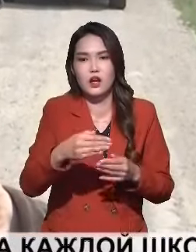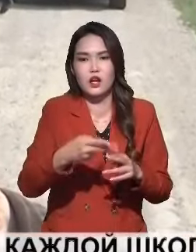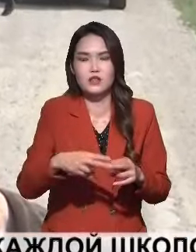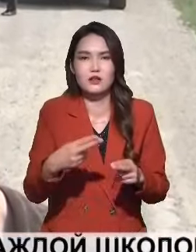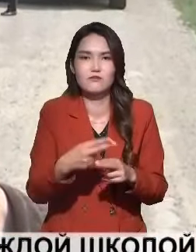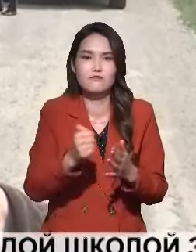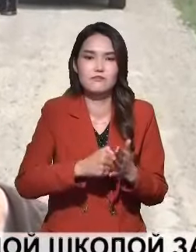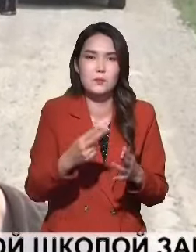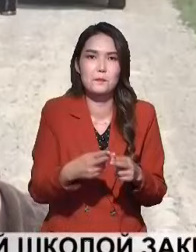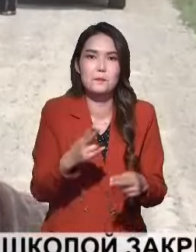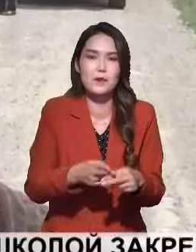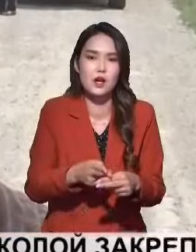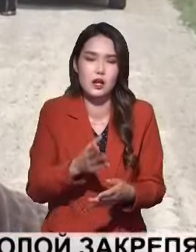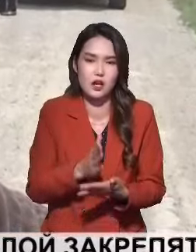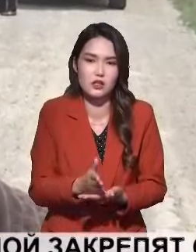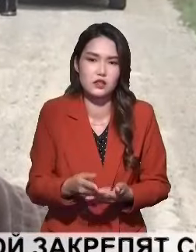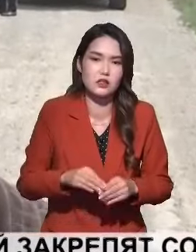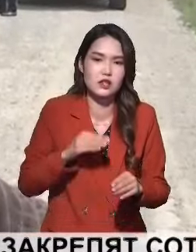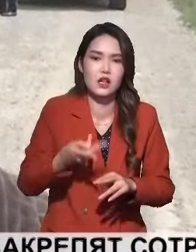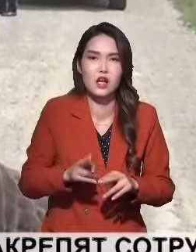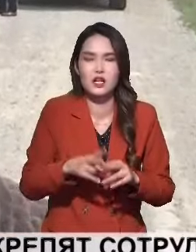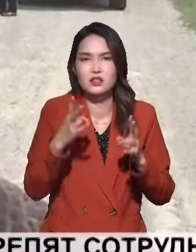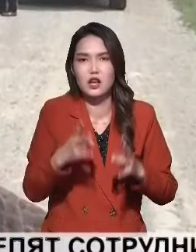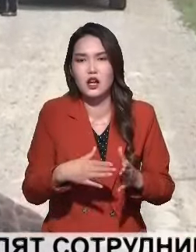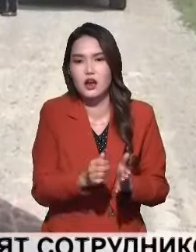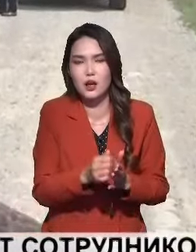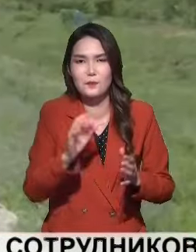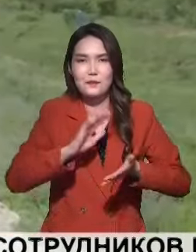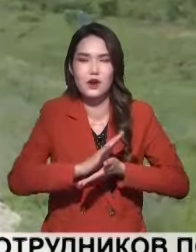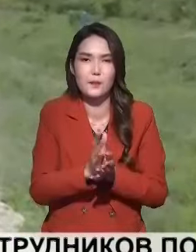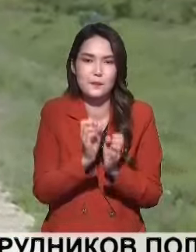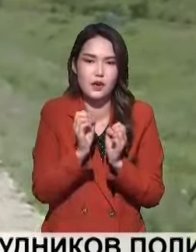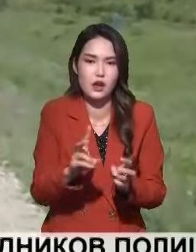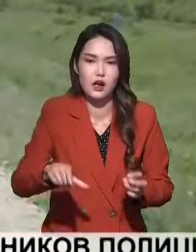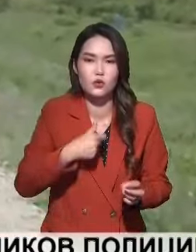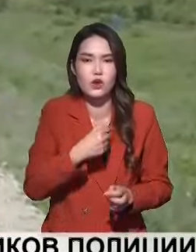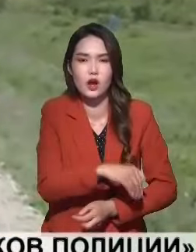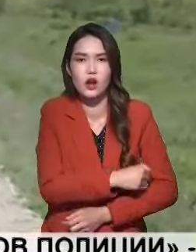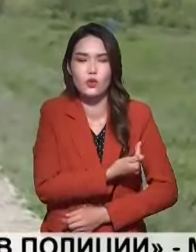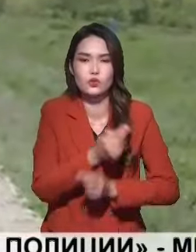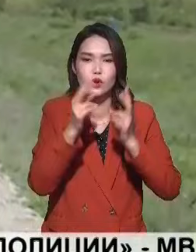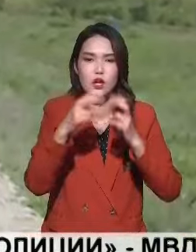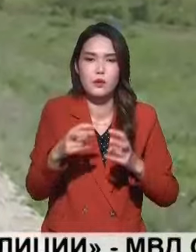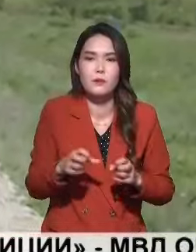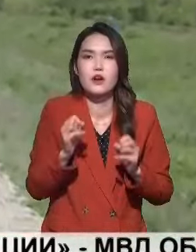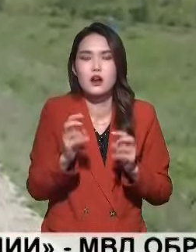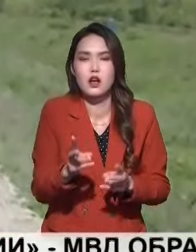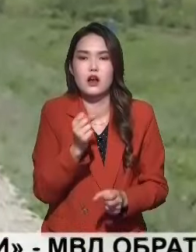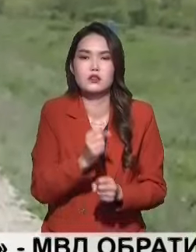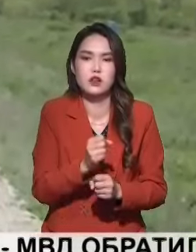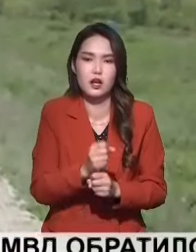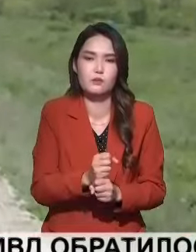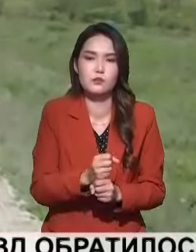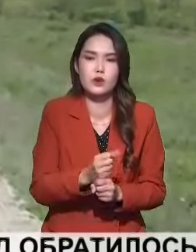еще не только препятствует движению, это создает аварийные ситуации на дорогах. Я хочу проверить качество работы